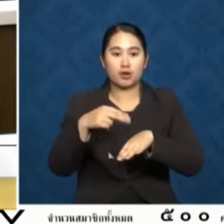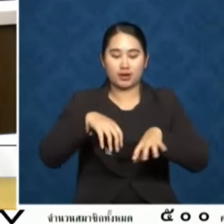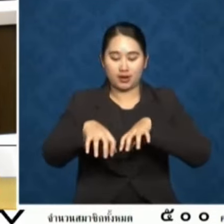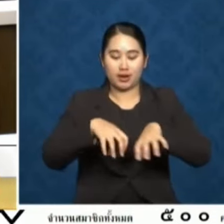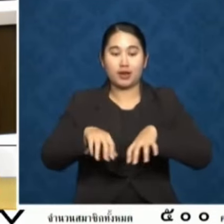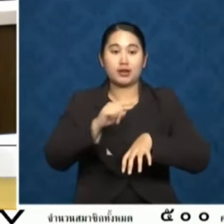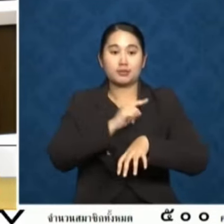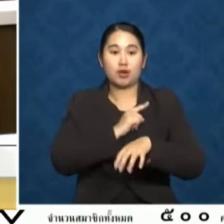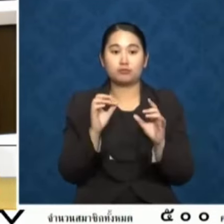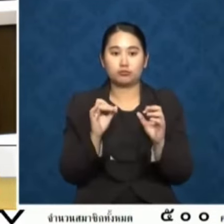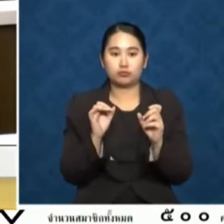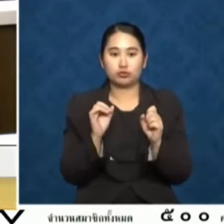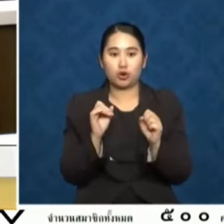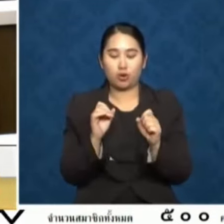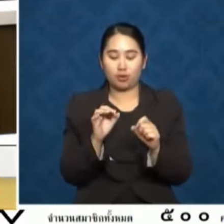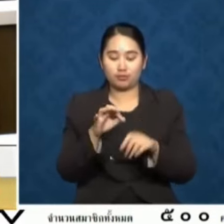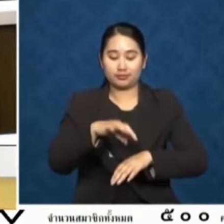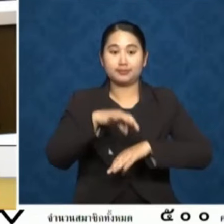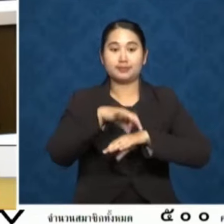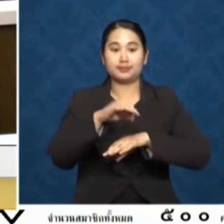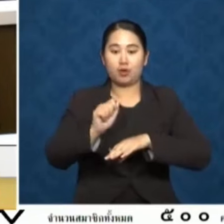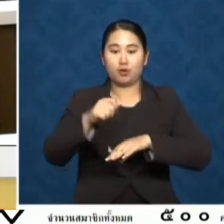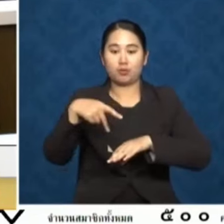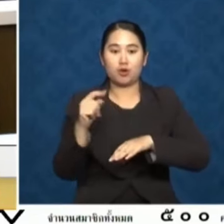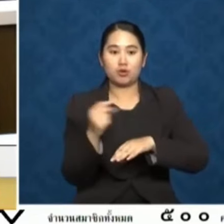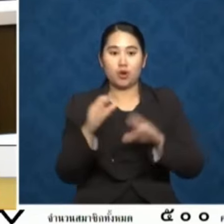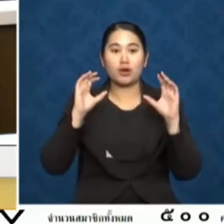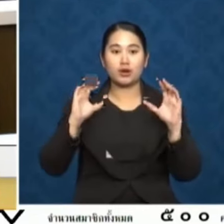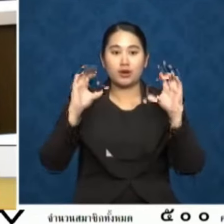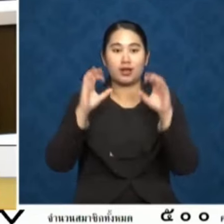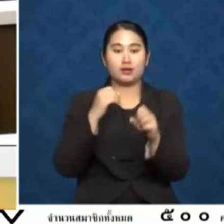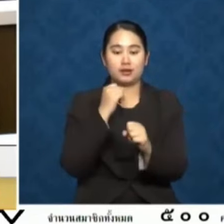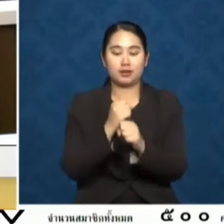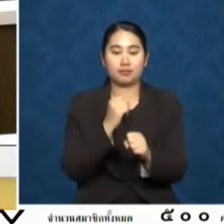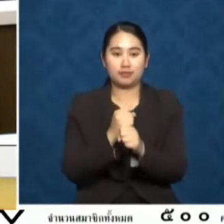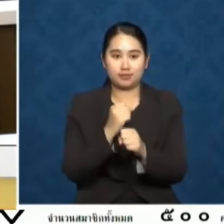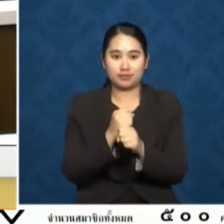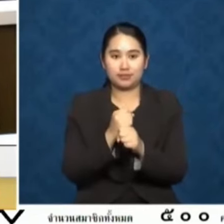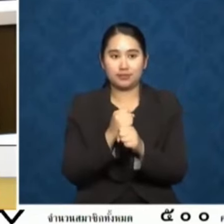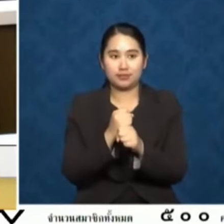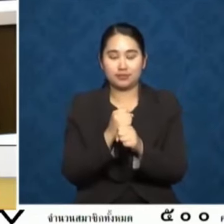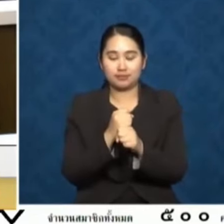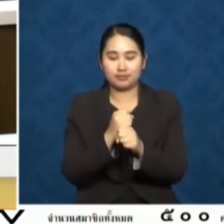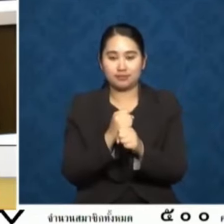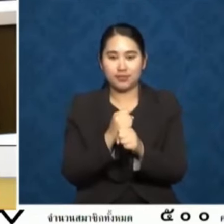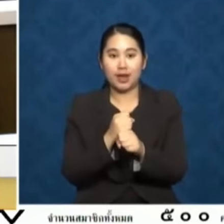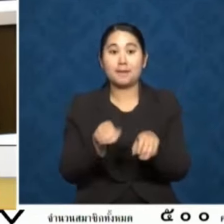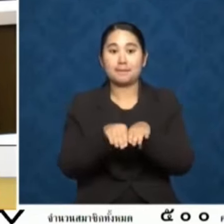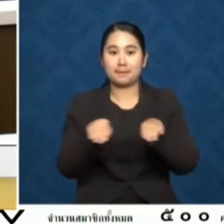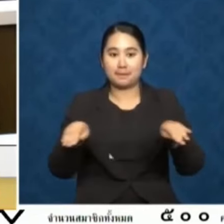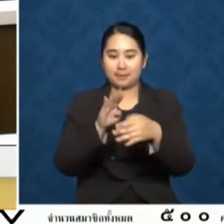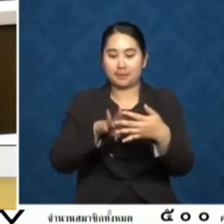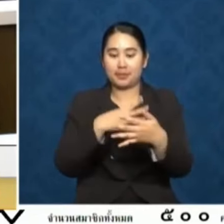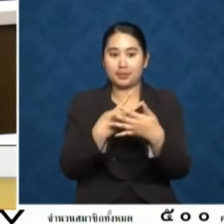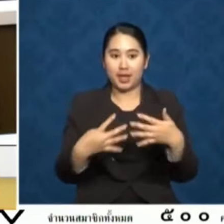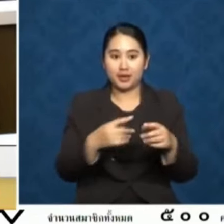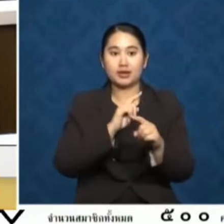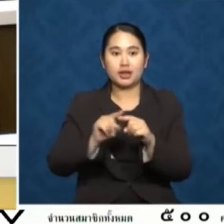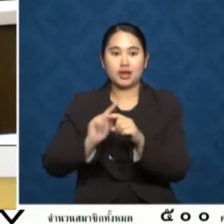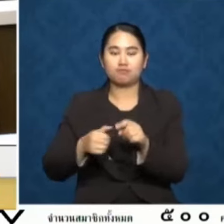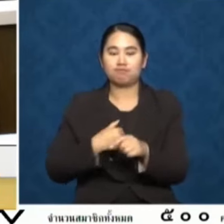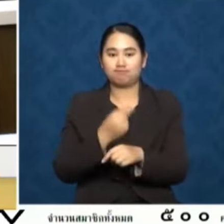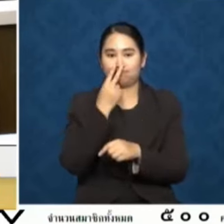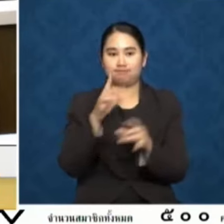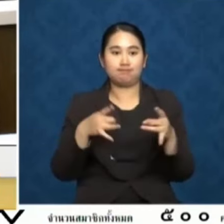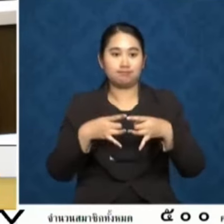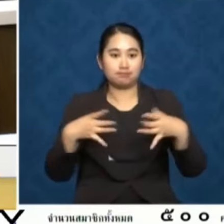และดำเนินการสอบแข่งขันสอบคัดเลือกและคัดเลือกข้าราชการและพนักงานส่วนท้องถิ่นซึ่งมาตรการและกลไกดังกล่าวขัดหลัก